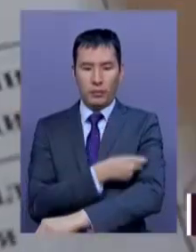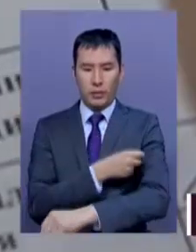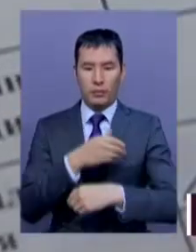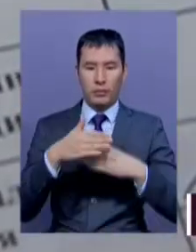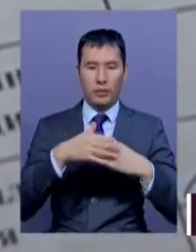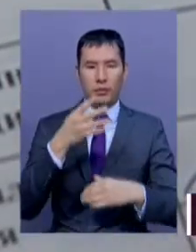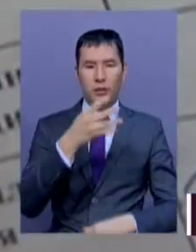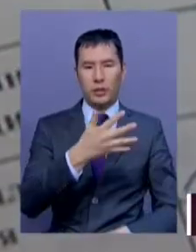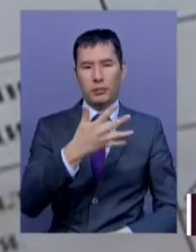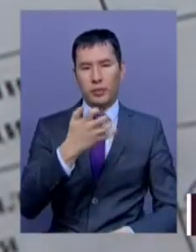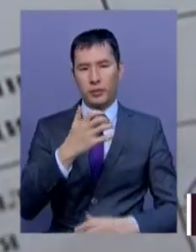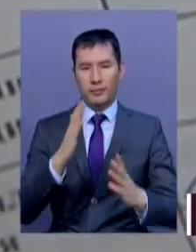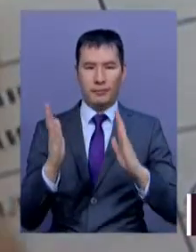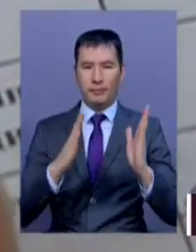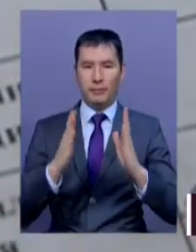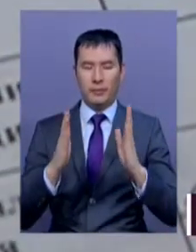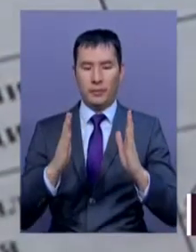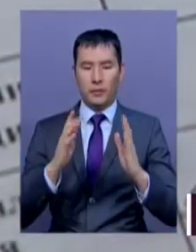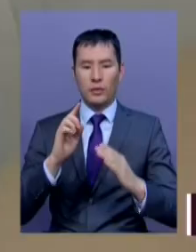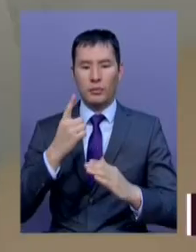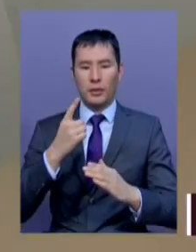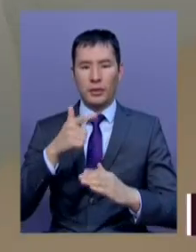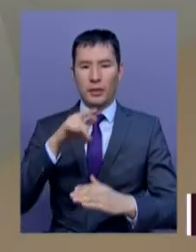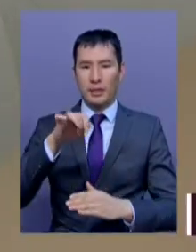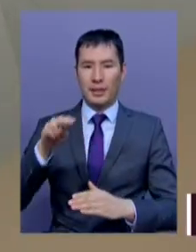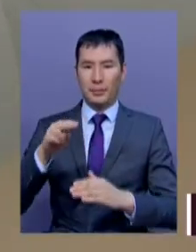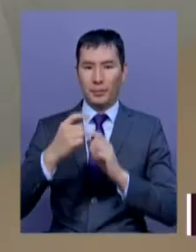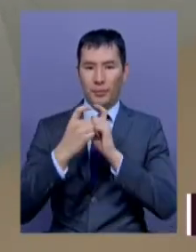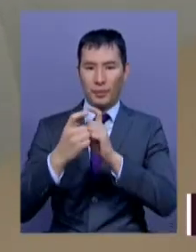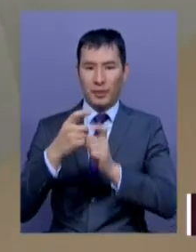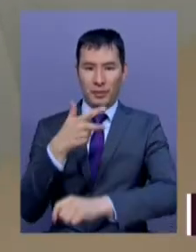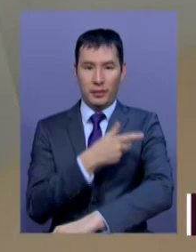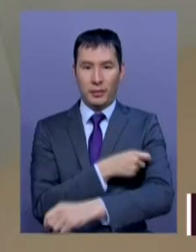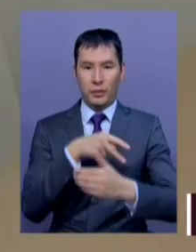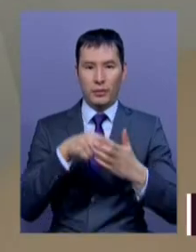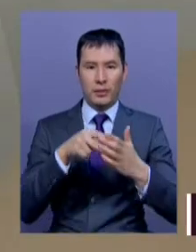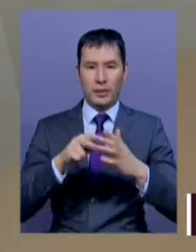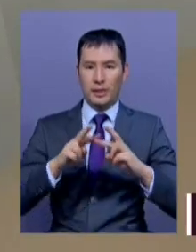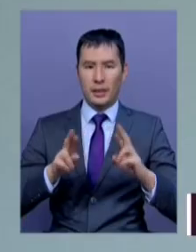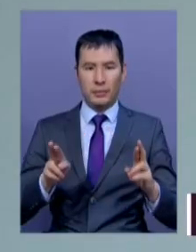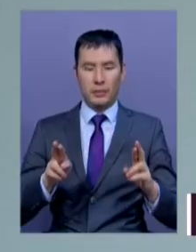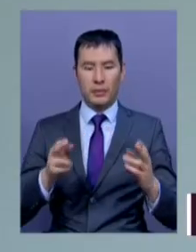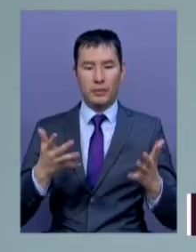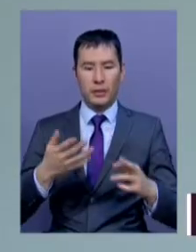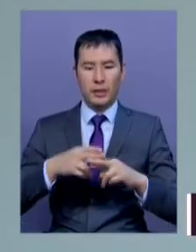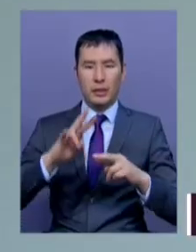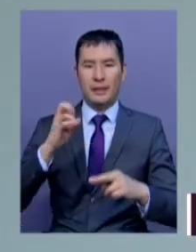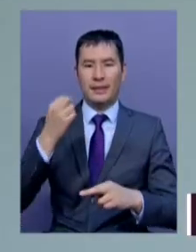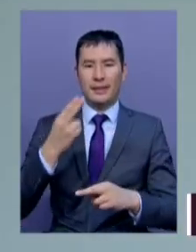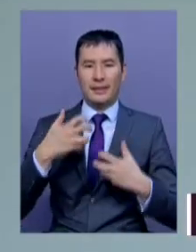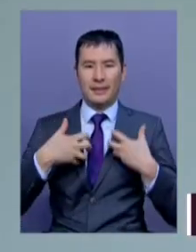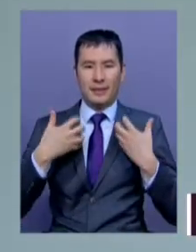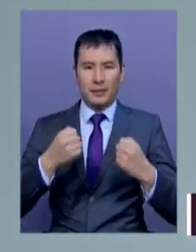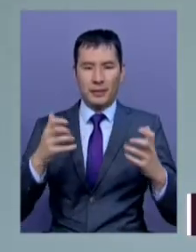4,5 мың теңгенің аралығында болуы мүмкін. Себебі тұмауға қарсы вакцинаның бағасы дәл осындай. Бұл туралы Ұлттық денсаулық сақтау